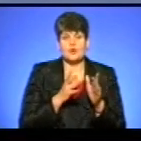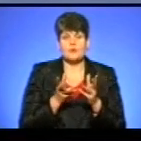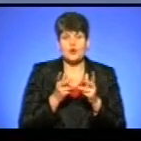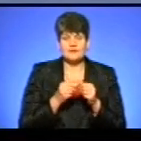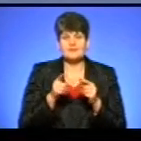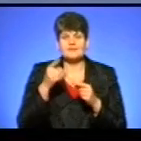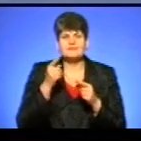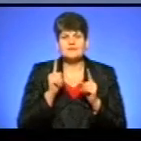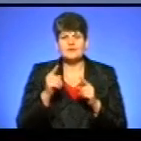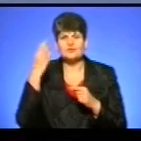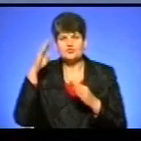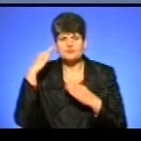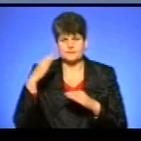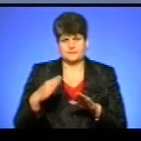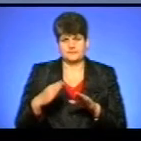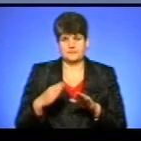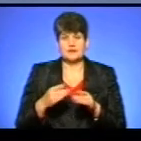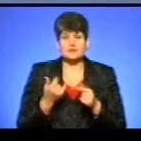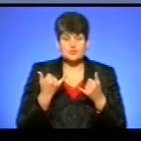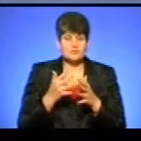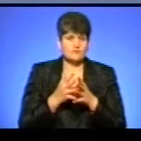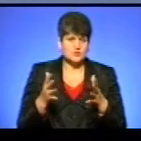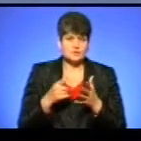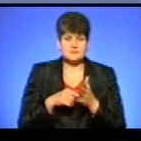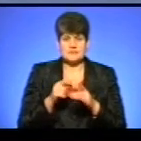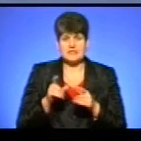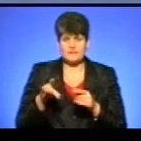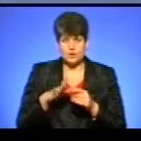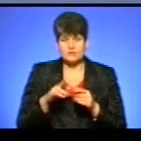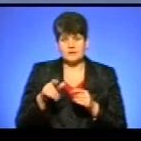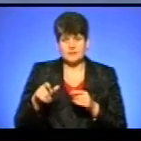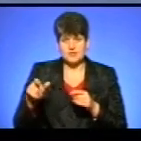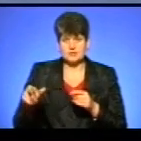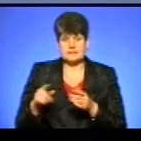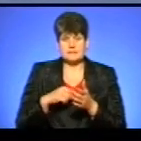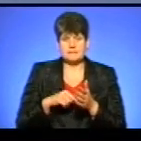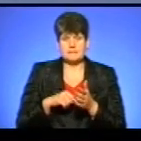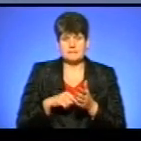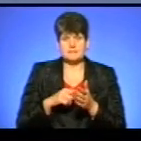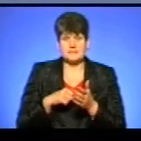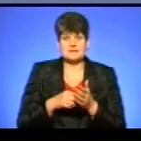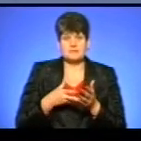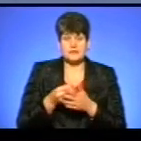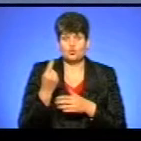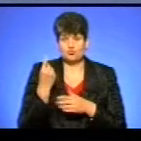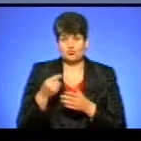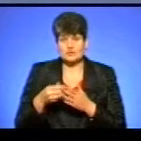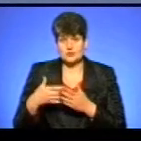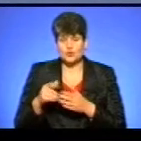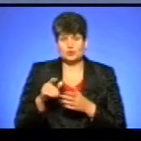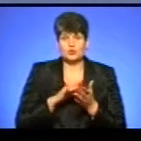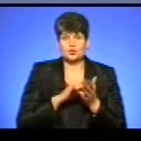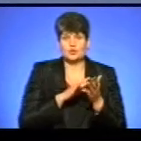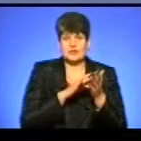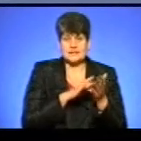Це нормальна європейська практика. Сьогодні в більшості міст Європи мешканці міст платять одну ціну, люди, туристи